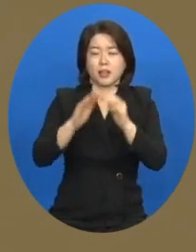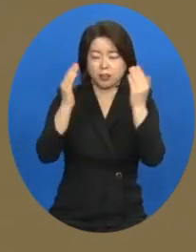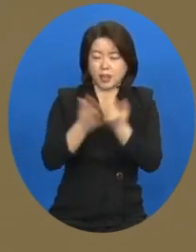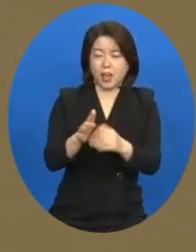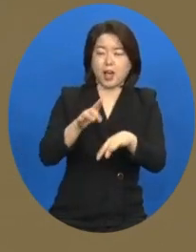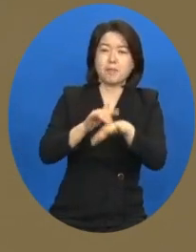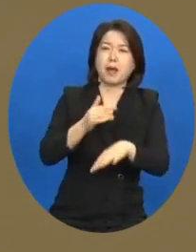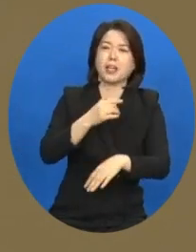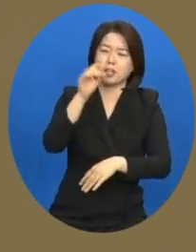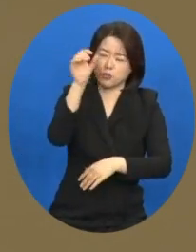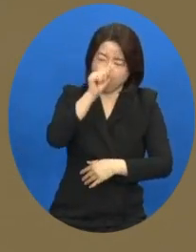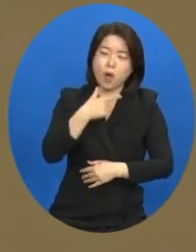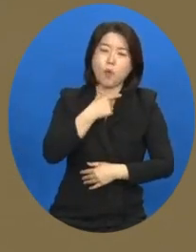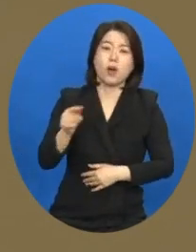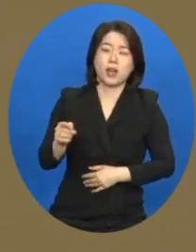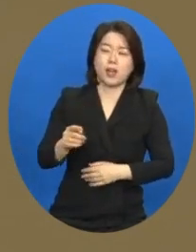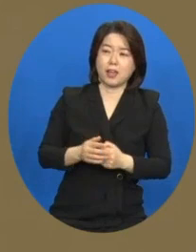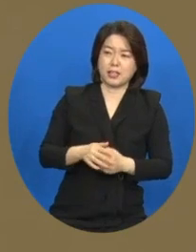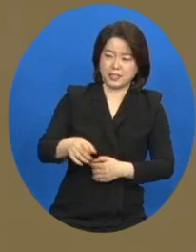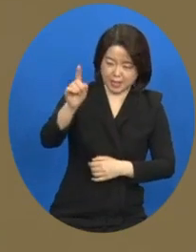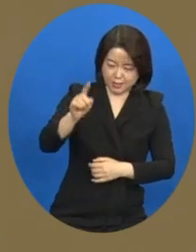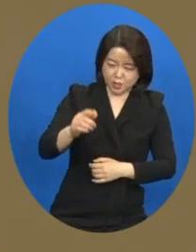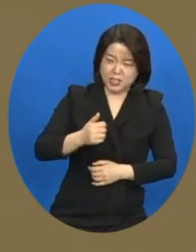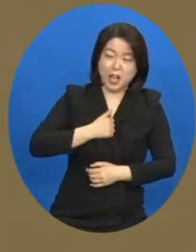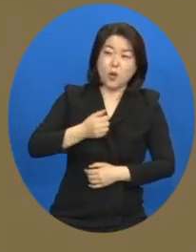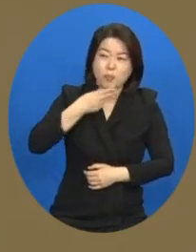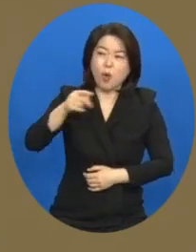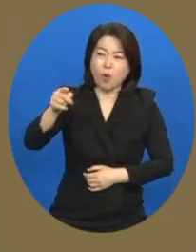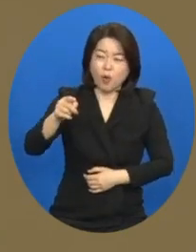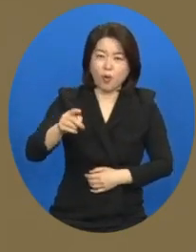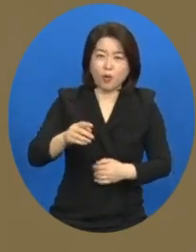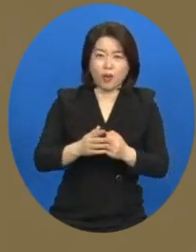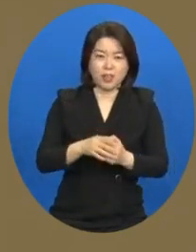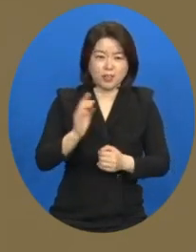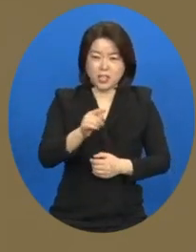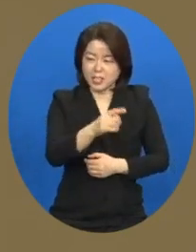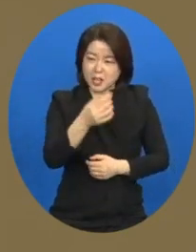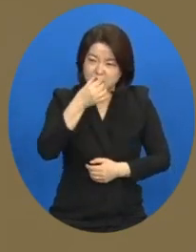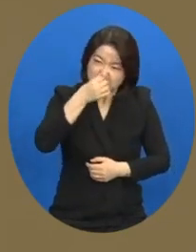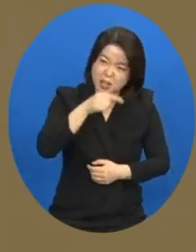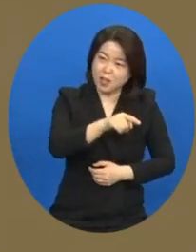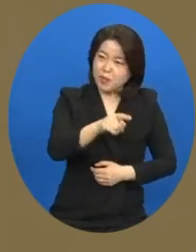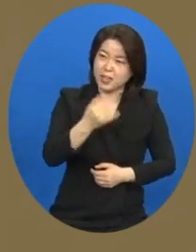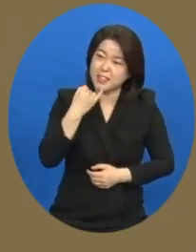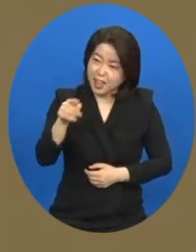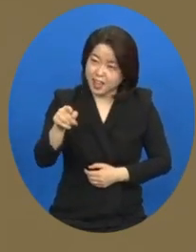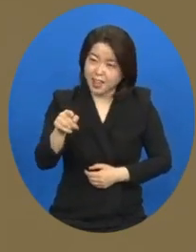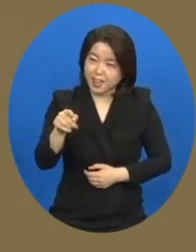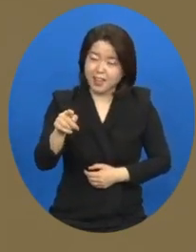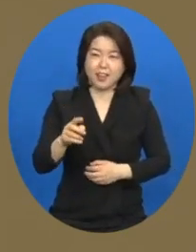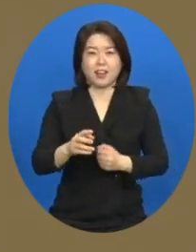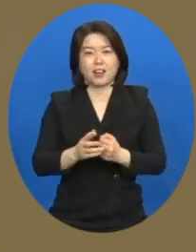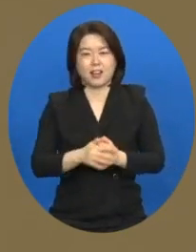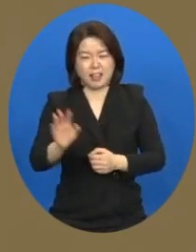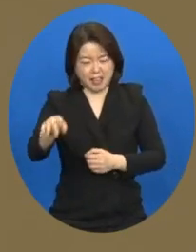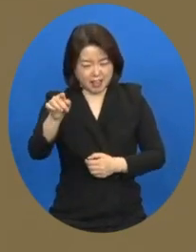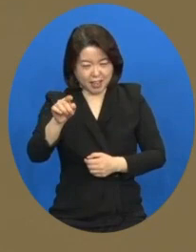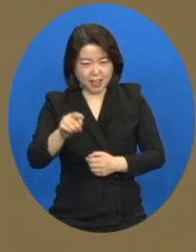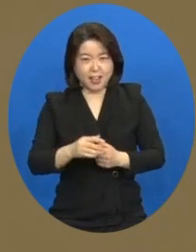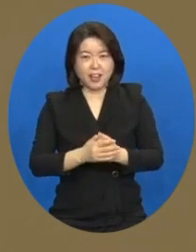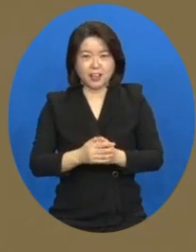마귀가 원하는 거예요. 너 자존심도 없니? 야, 너 이렇게 무시당해도 괜찮겠어? 야,